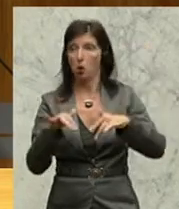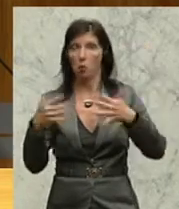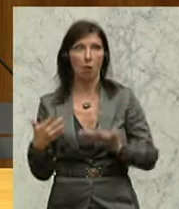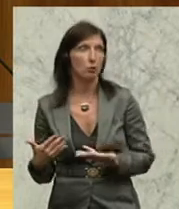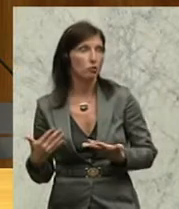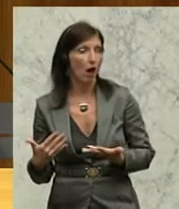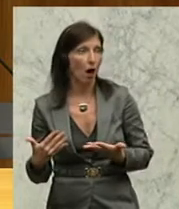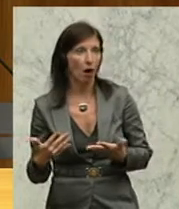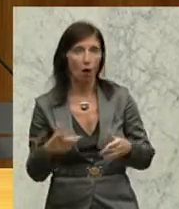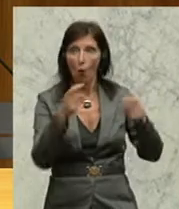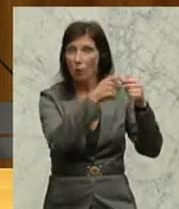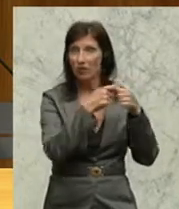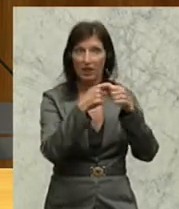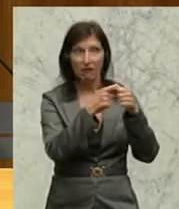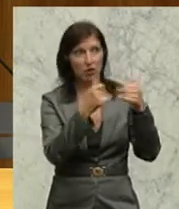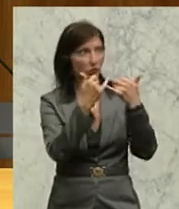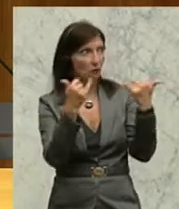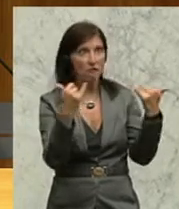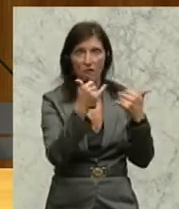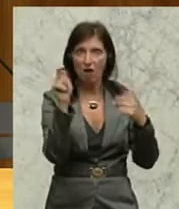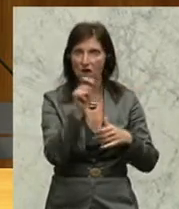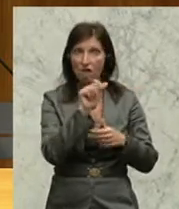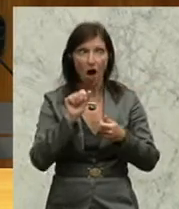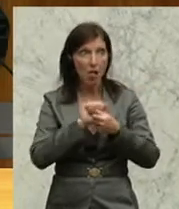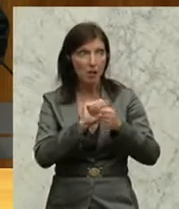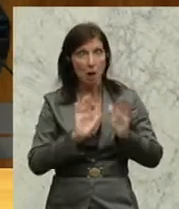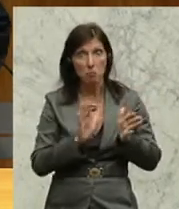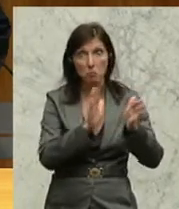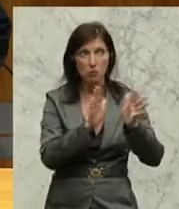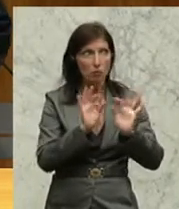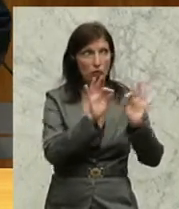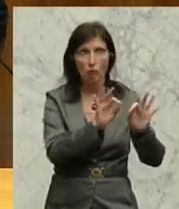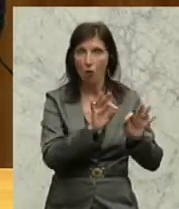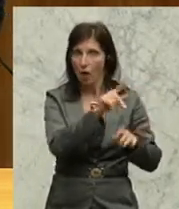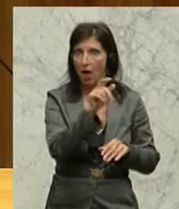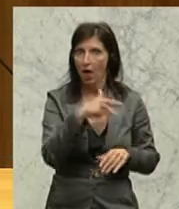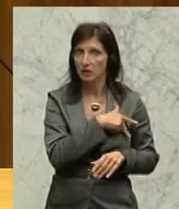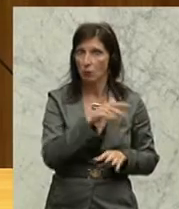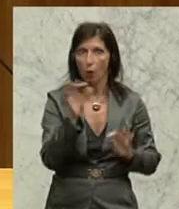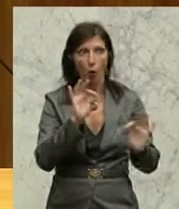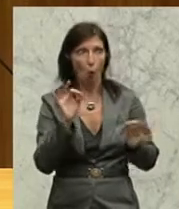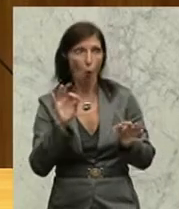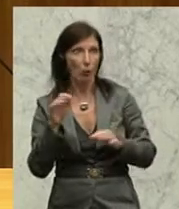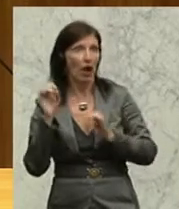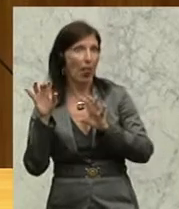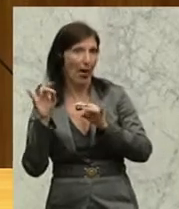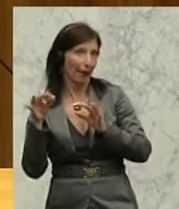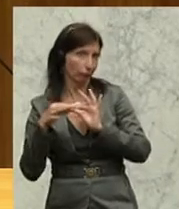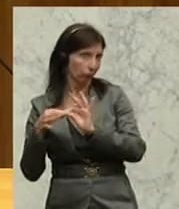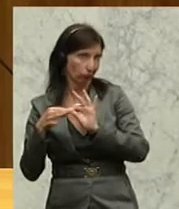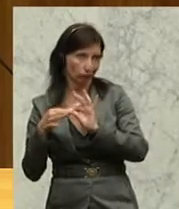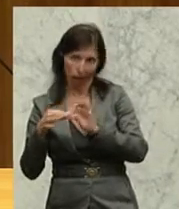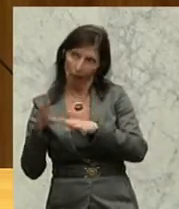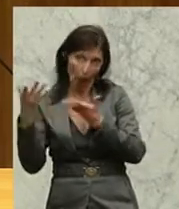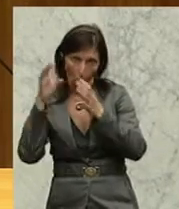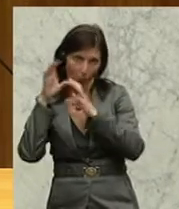wahlkampflokomotive auf der einen seite pds wurde bei den lehrern für die römer benutzt wenn auch das kann und darf es nicht gehen liebe kollegen